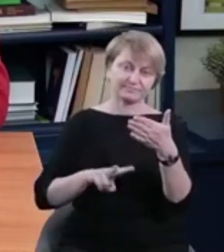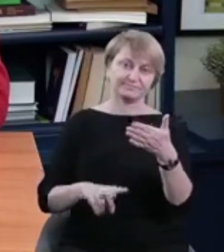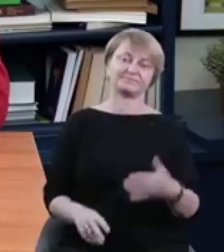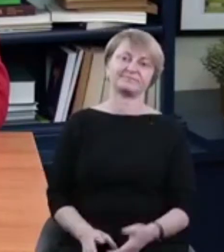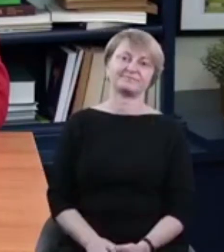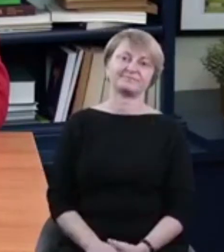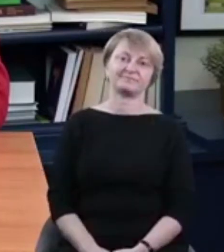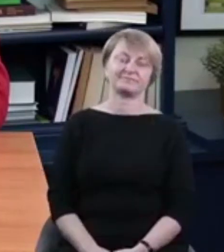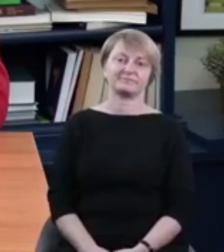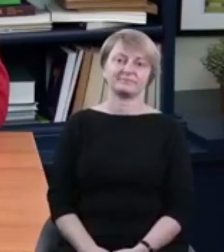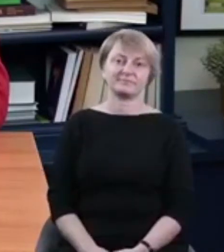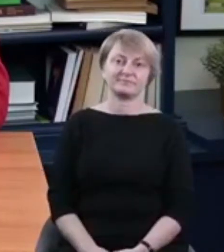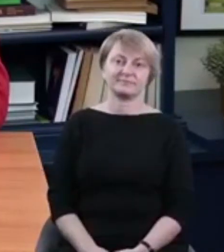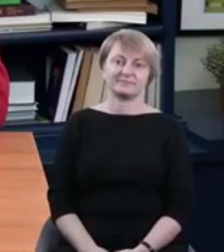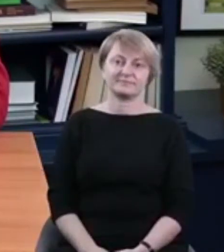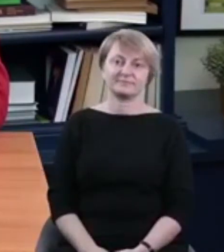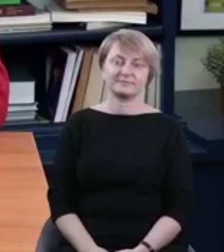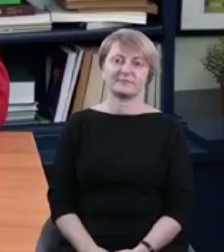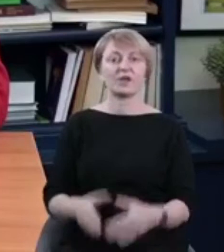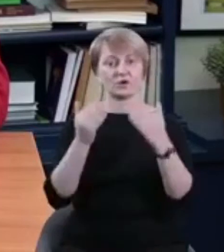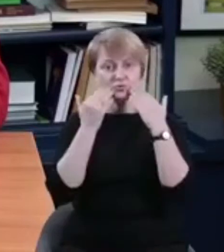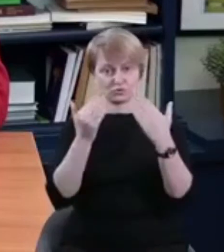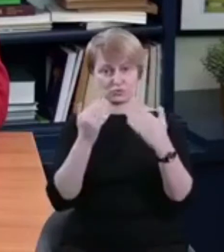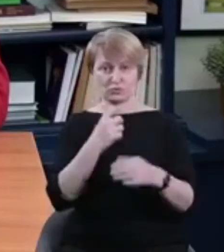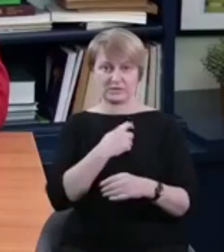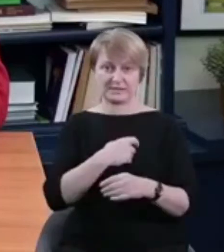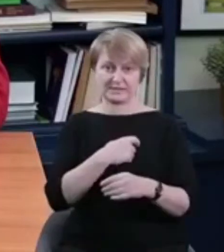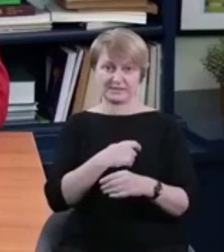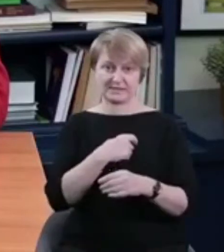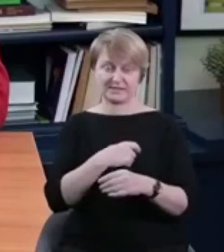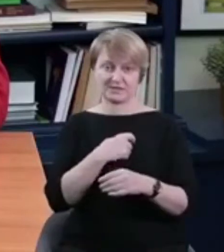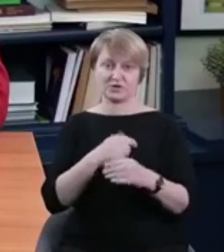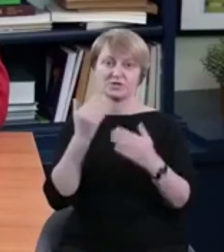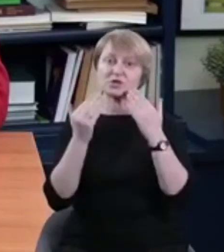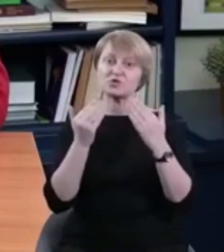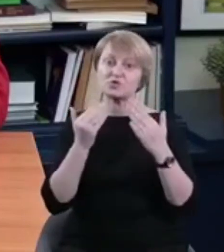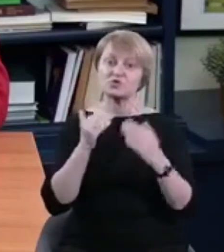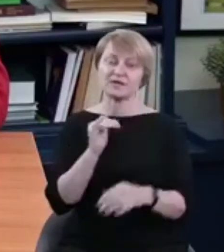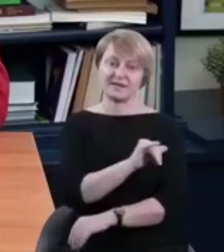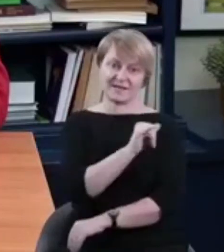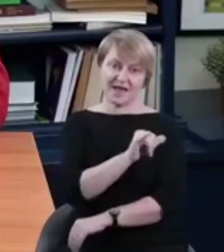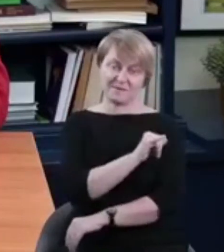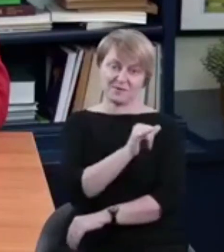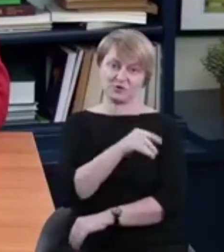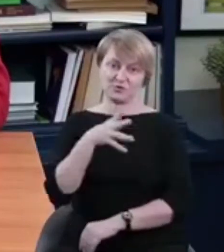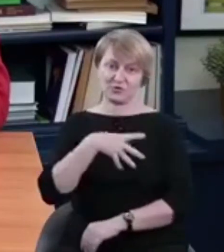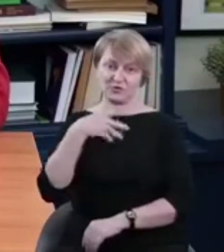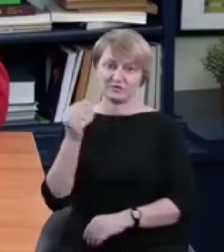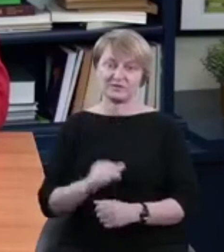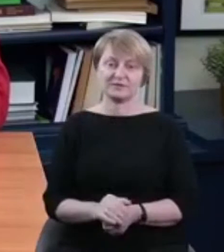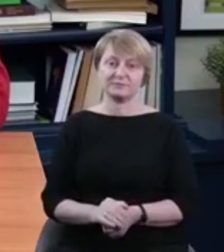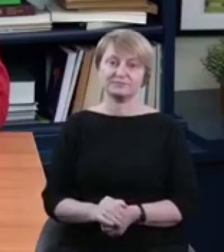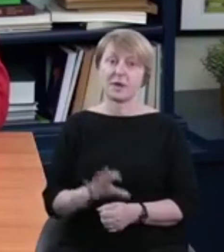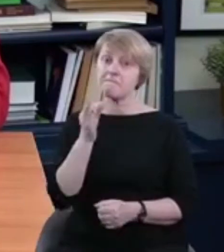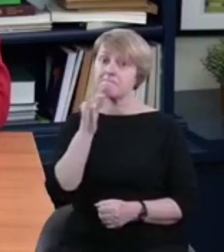z dziękuję serdecznie za imię za życzenia czy jakieś pomysły na